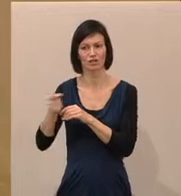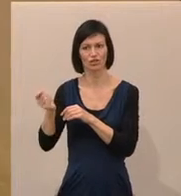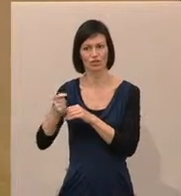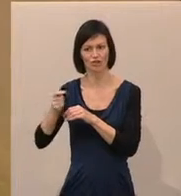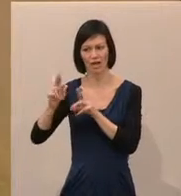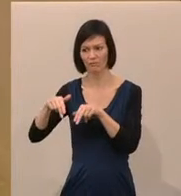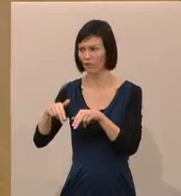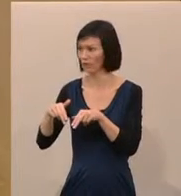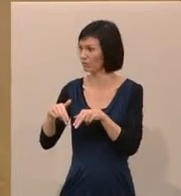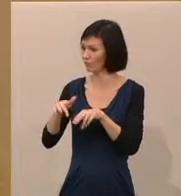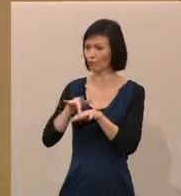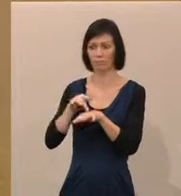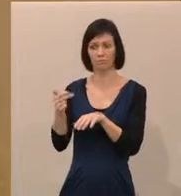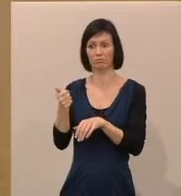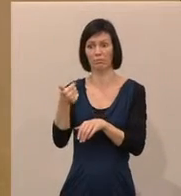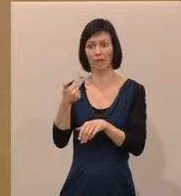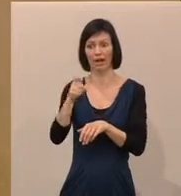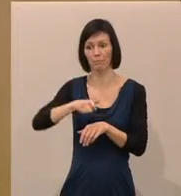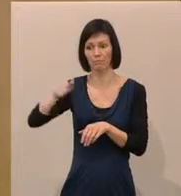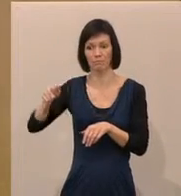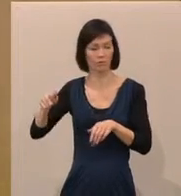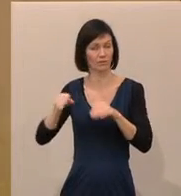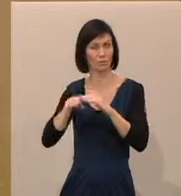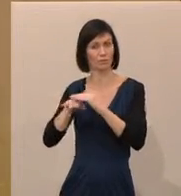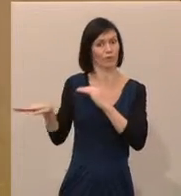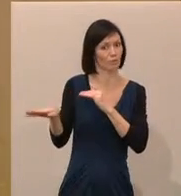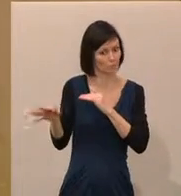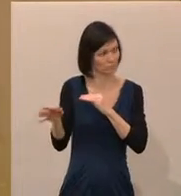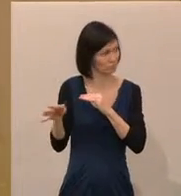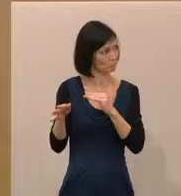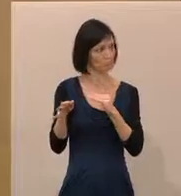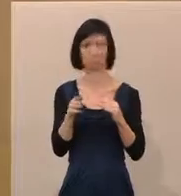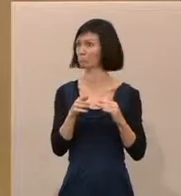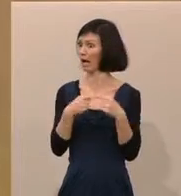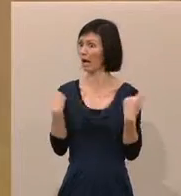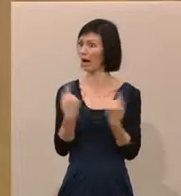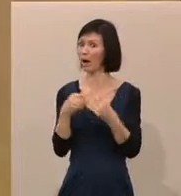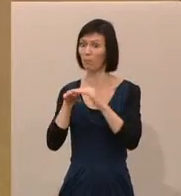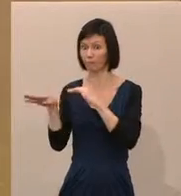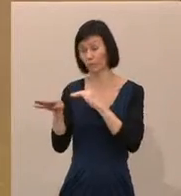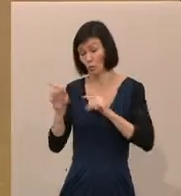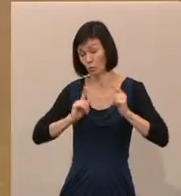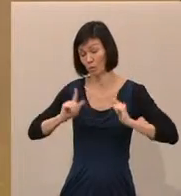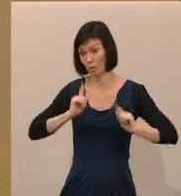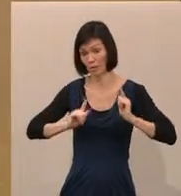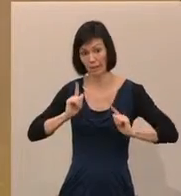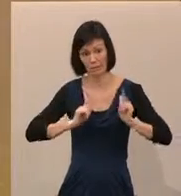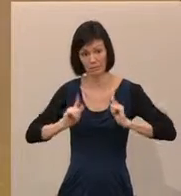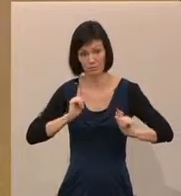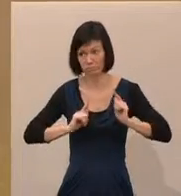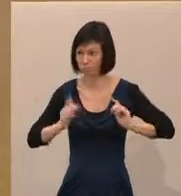diesen Plenarsaal verlassen. Das tut mir persönlich leid. Ich weiß zwar, wie Sie alle und auch die Zuseherinnen und Zuseher, dass bei